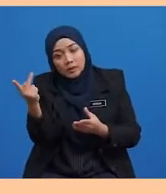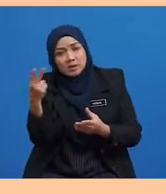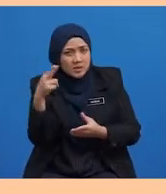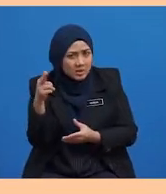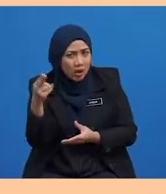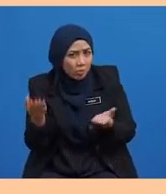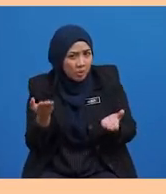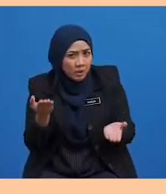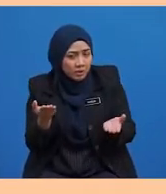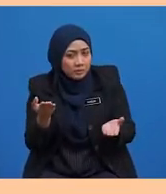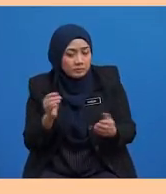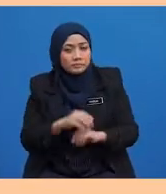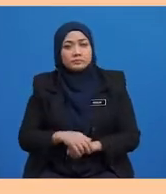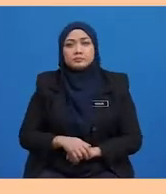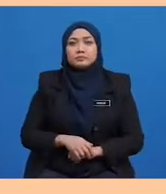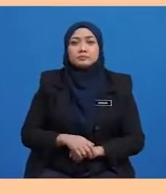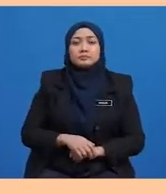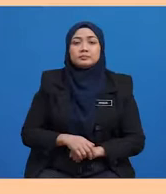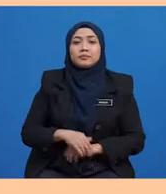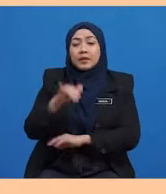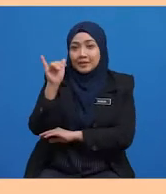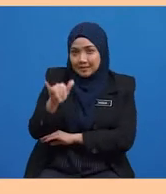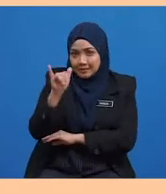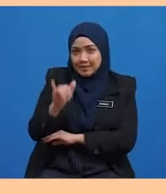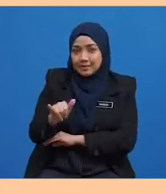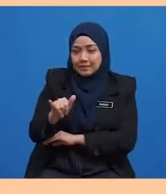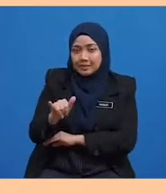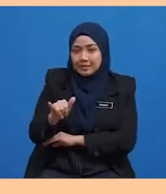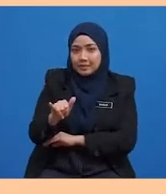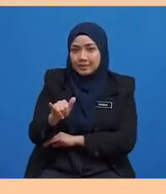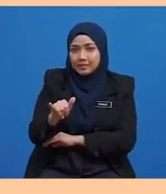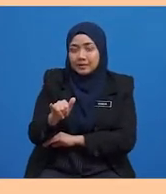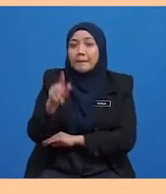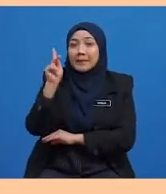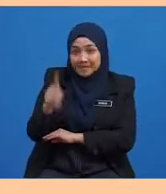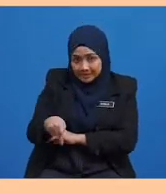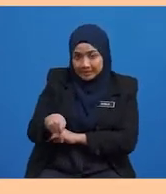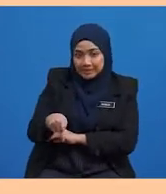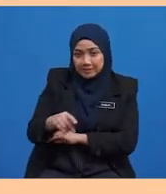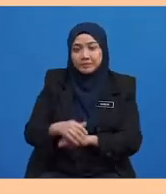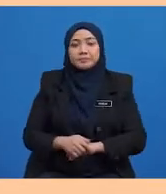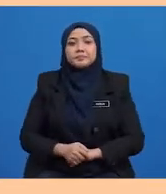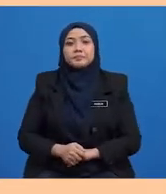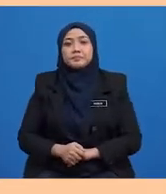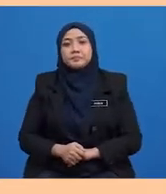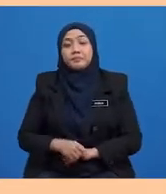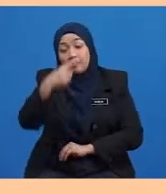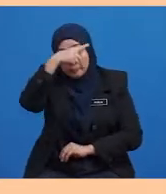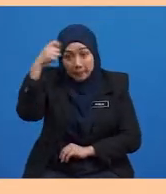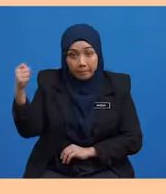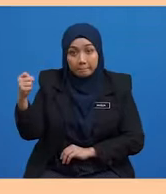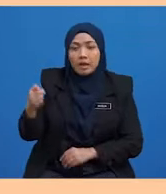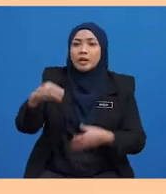Mengapa? Ya, betul murid-murid sekalian. Jawapannya adalah pasti. Ini